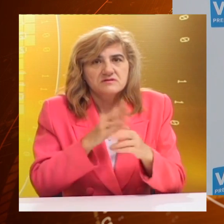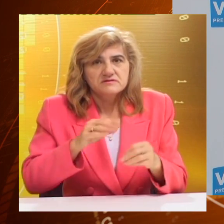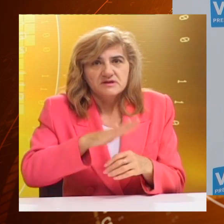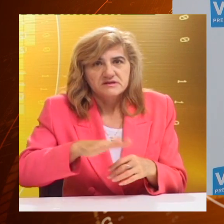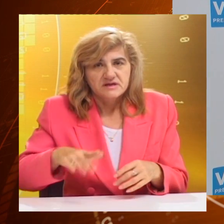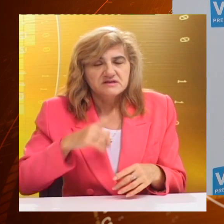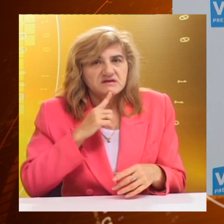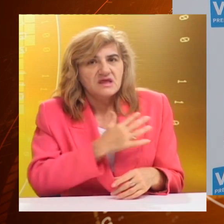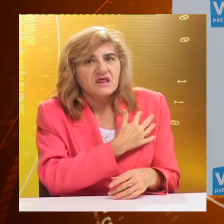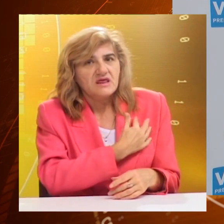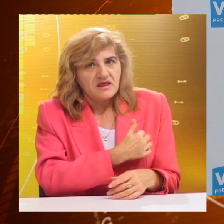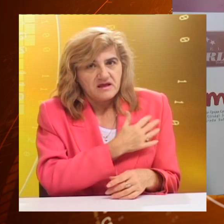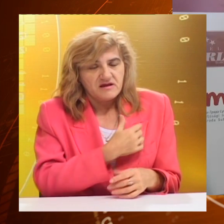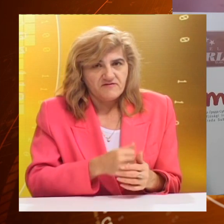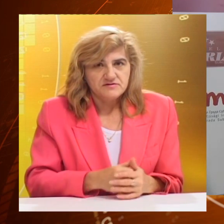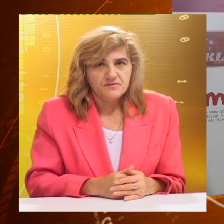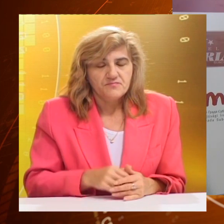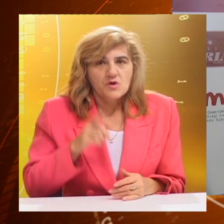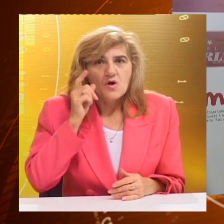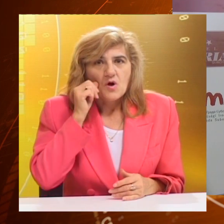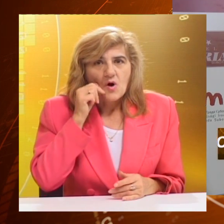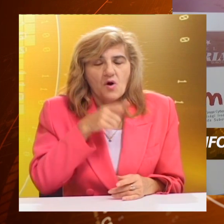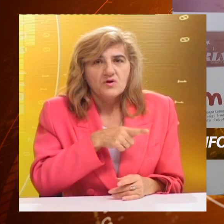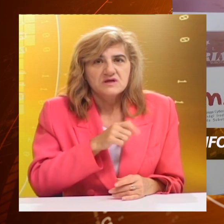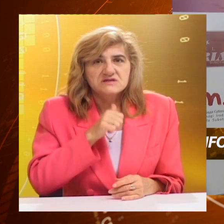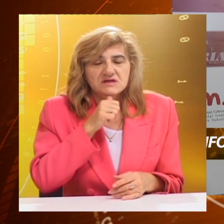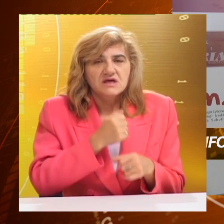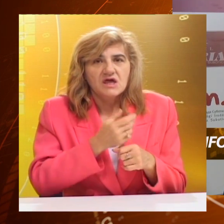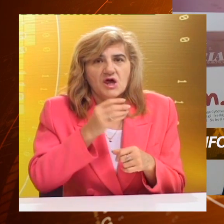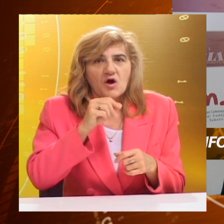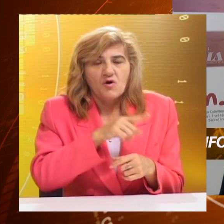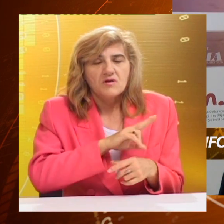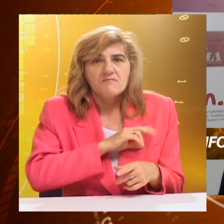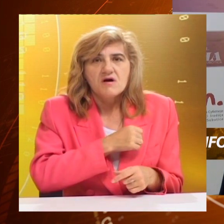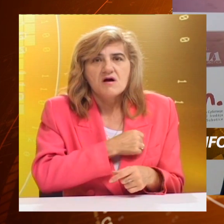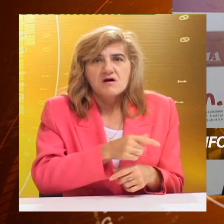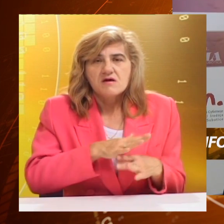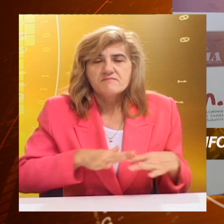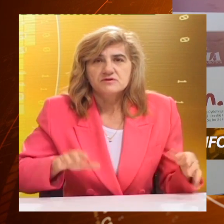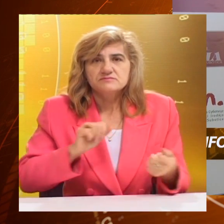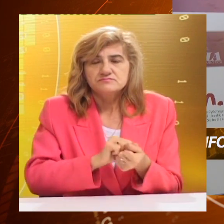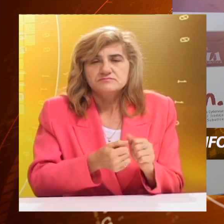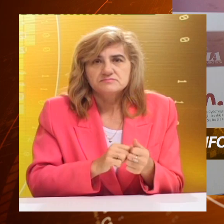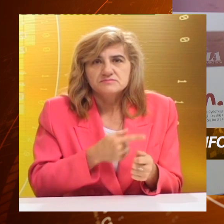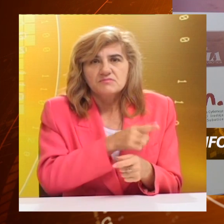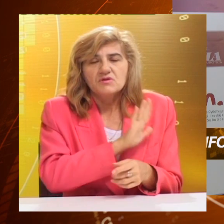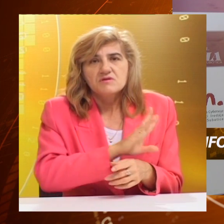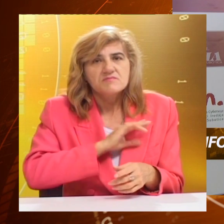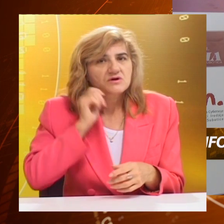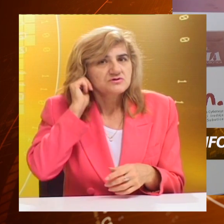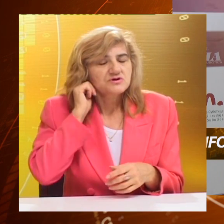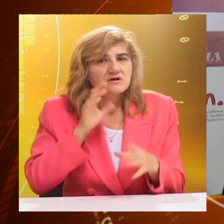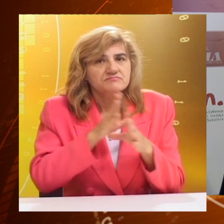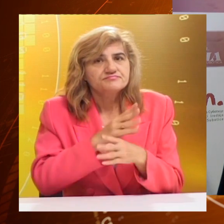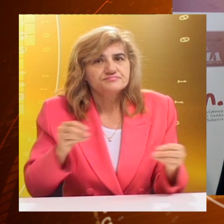nestalu decu koja dolazi iz Hrvatske. Otac Tijane Jurić, gospodin Igor, koliko ima hrabrosti za sve ovo i